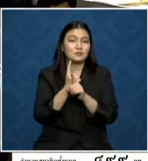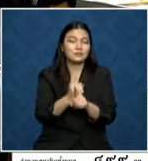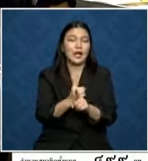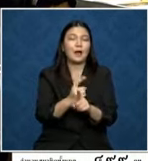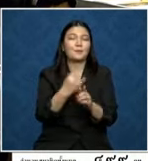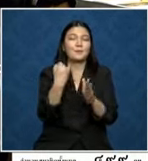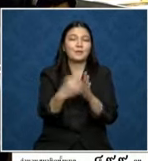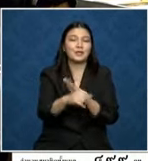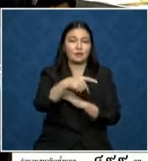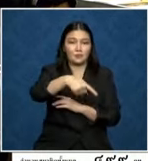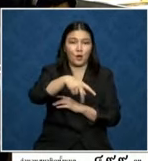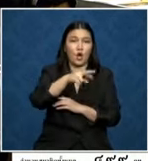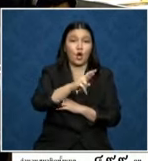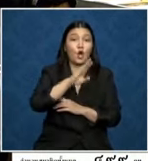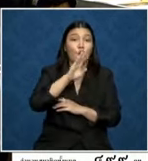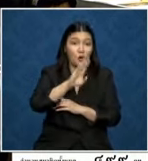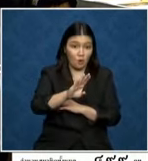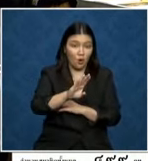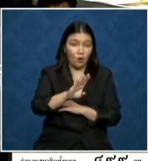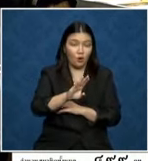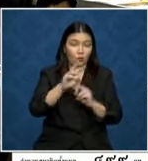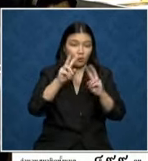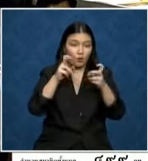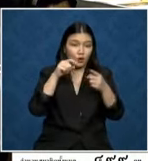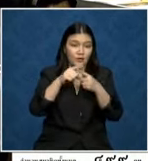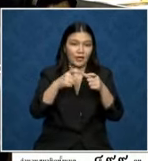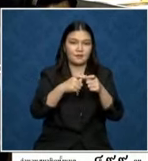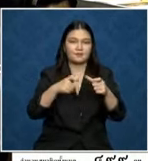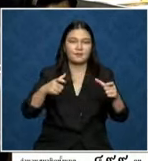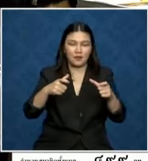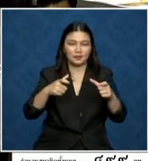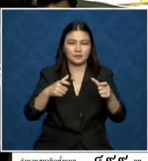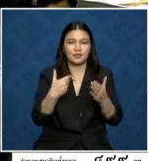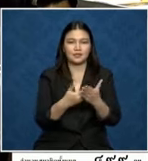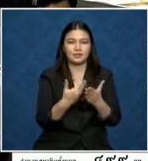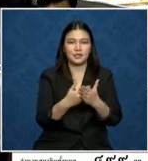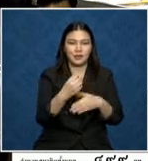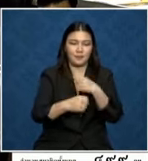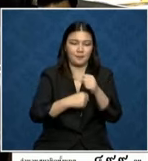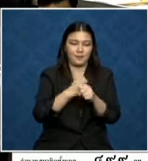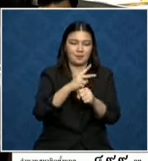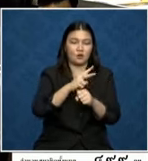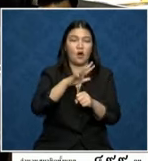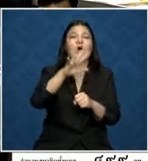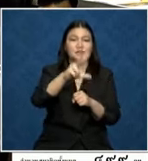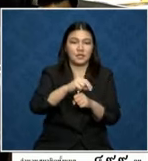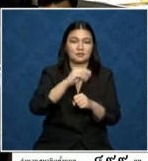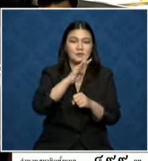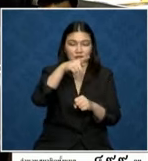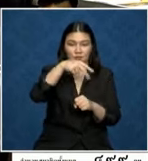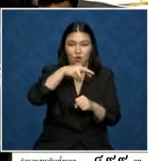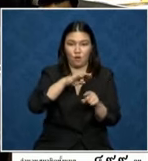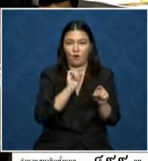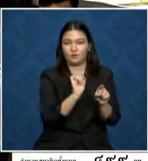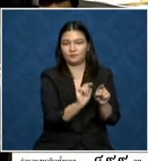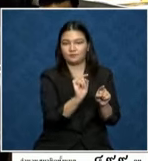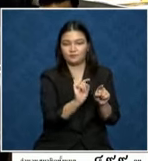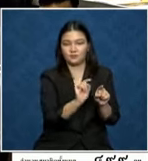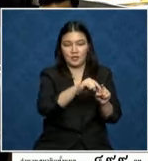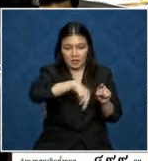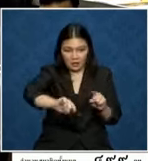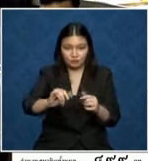าด้วยความผิดอันเกิดจากการใช้เช็คปีพ.ศ. 2534นั้นรวมถึงคดีที่อยู่ในขั้น